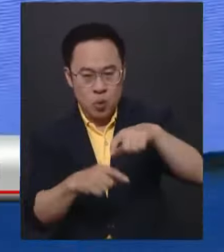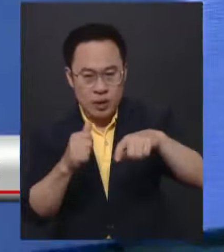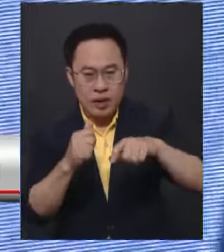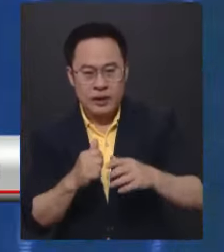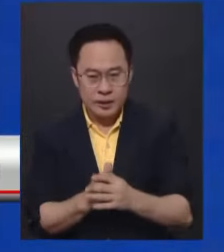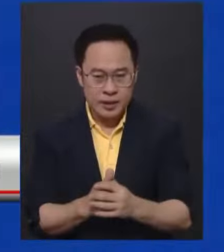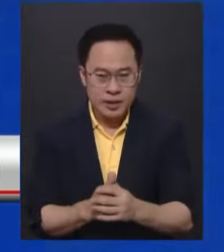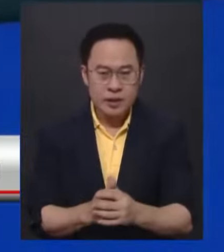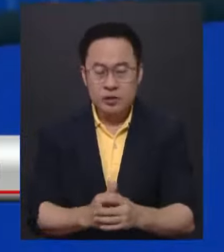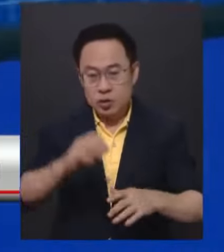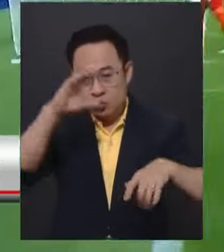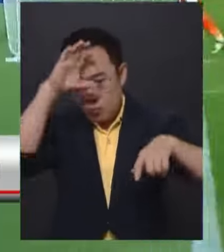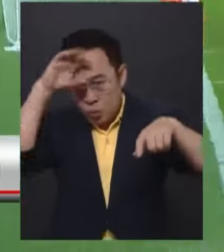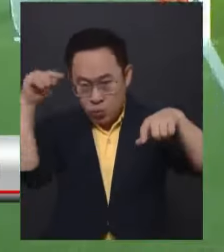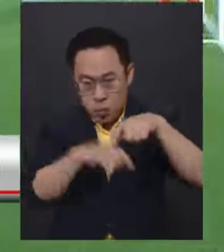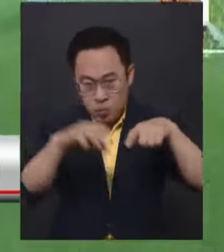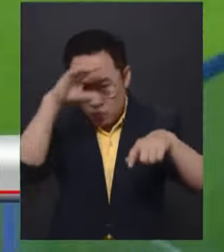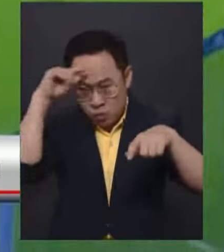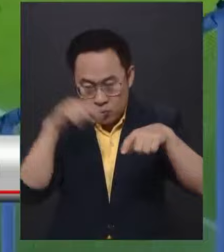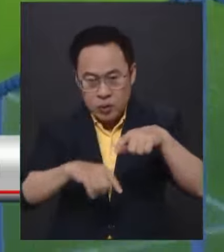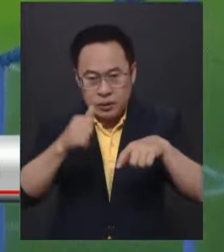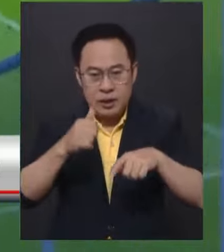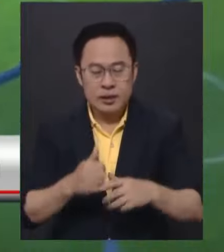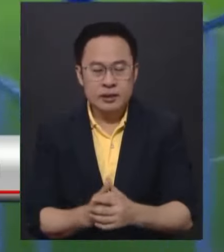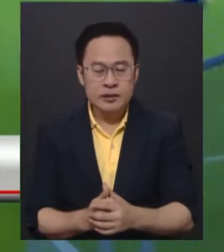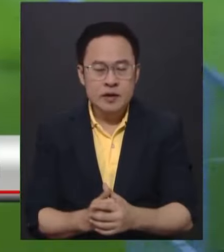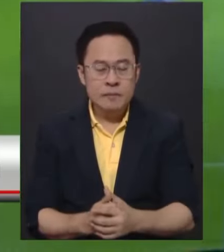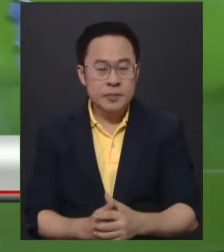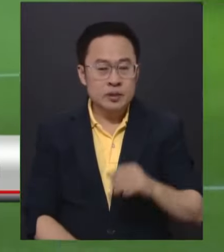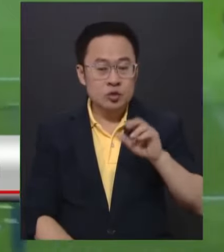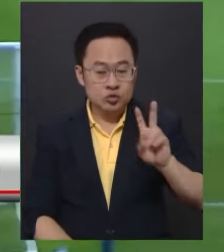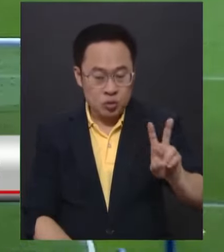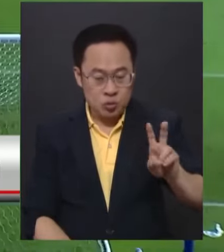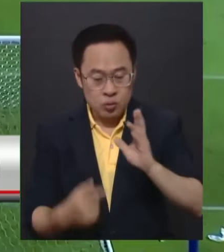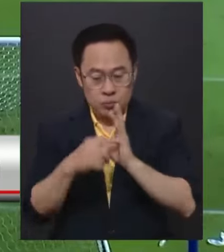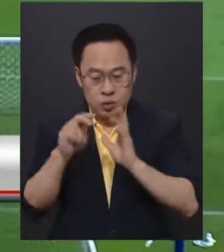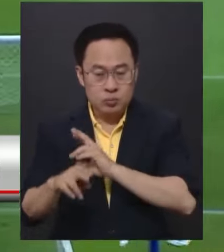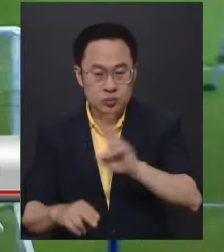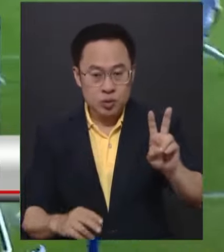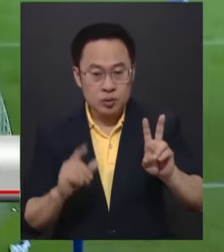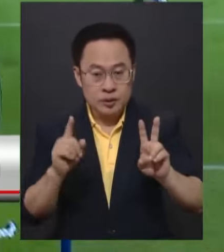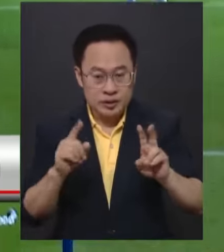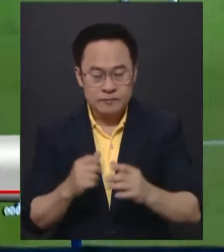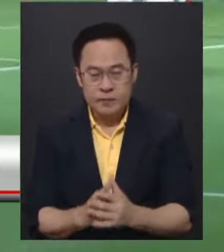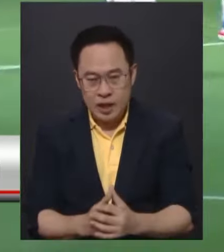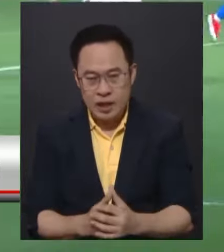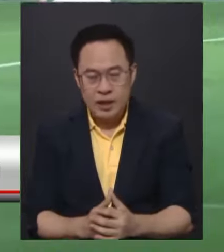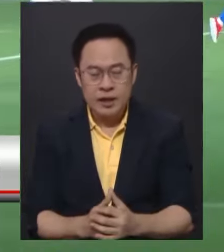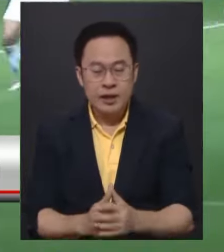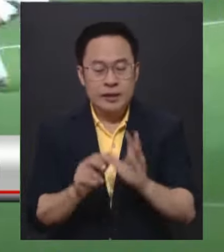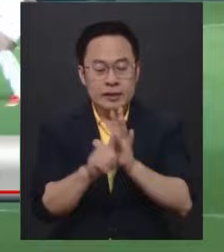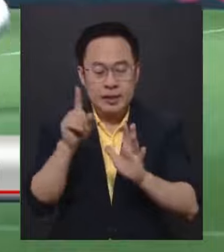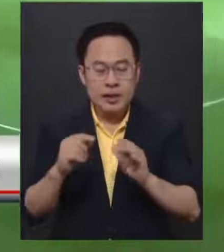โปร์ครับขึ้นเทคหม่งลูกนี้เข้าไปครับขึ้นนำอีกครั้งเป็น2-1แล้วก็จบครึ่งแรกด้วยสกอร์นี้เลยนะ